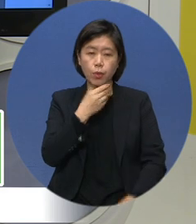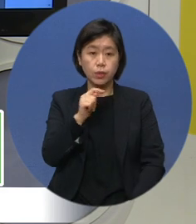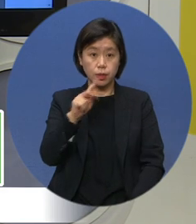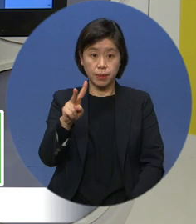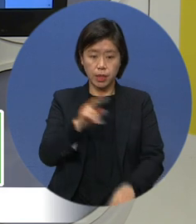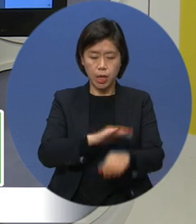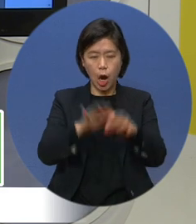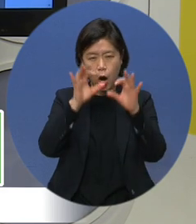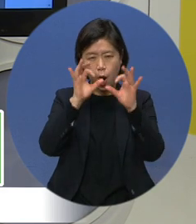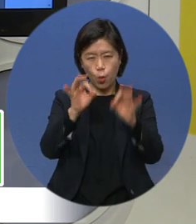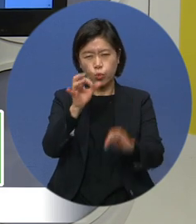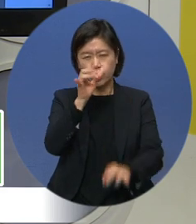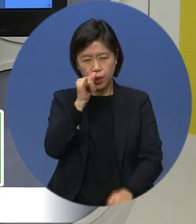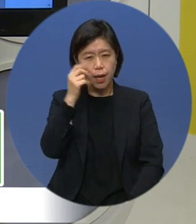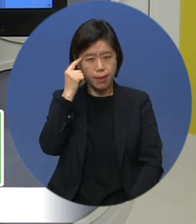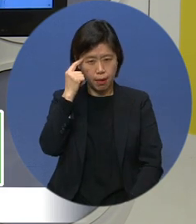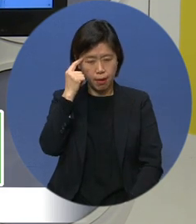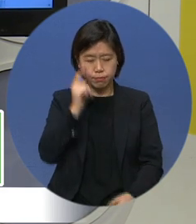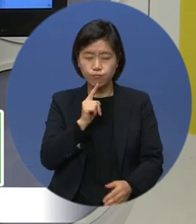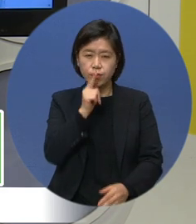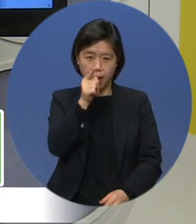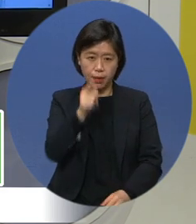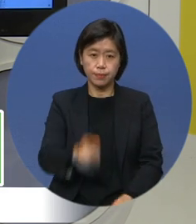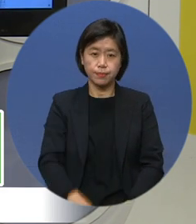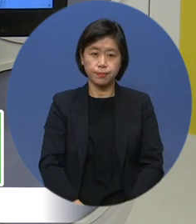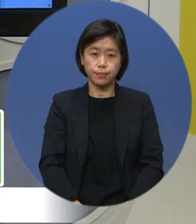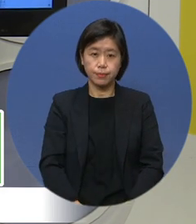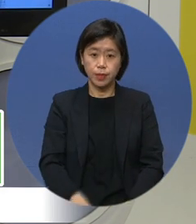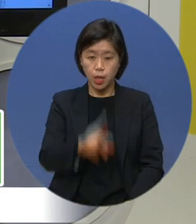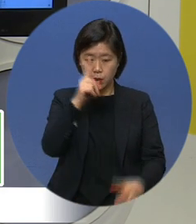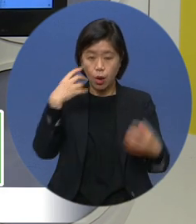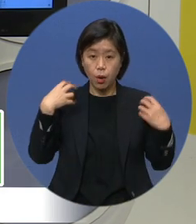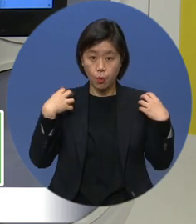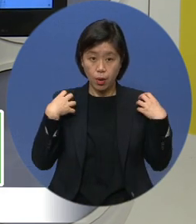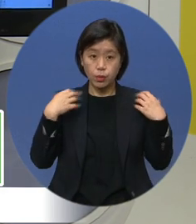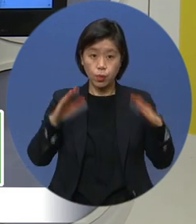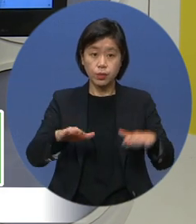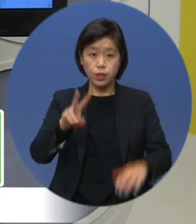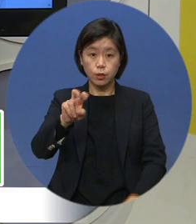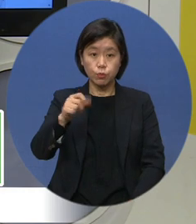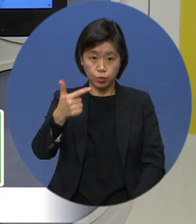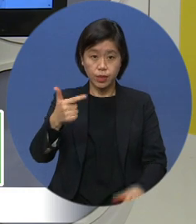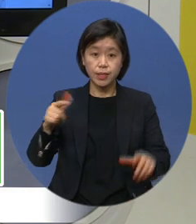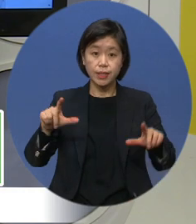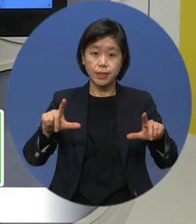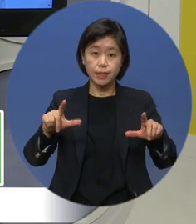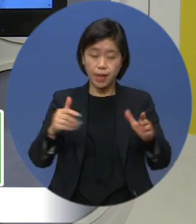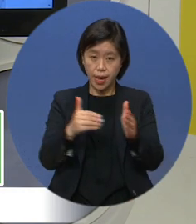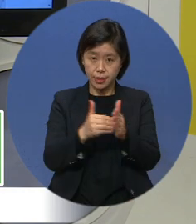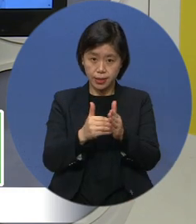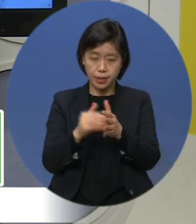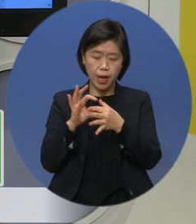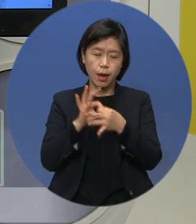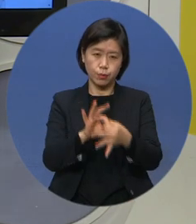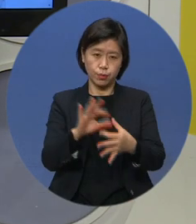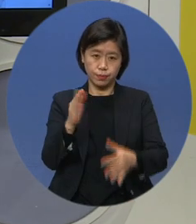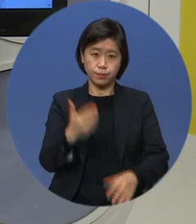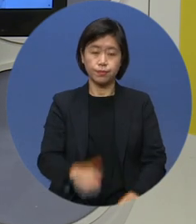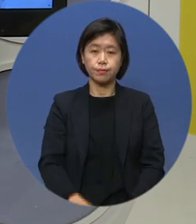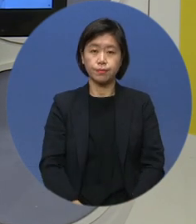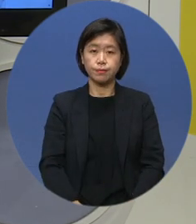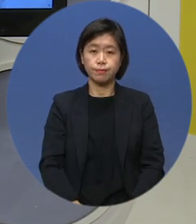있을 것이라고 제안 했는데요 해당 국민 청원 은 오는 26일까지 진행 될 예정입니다